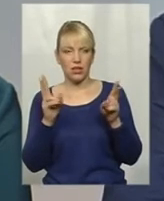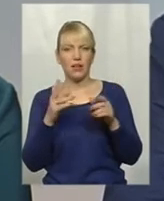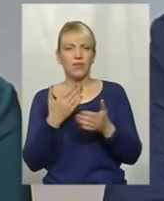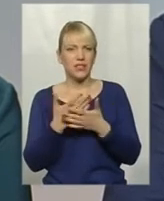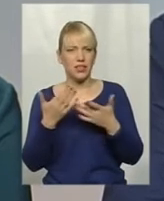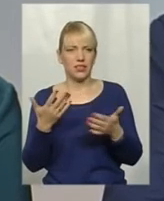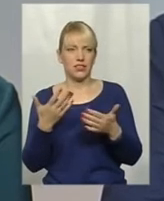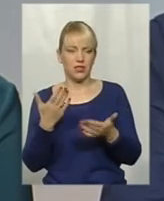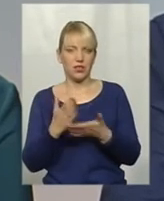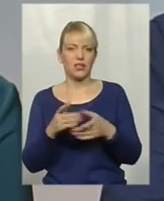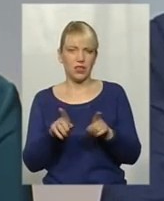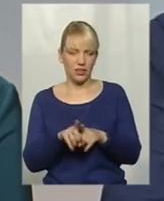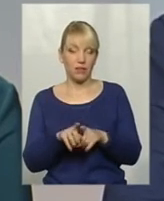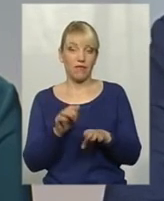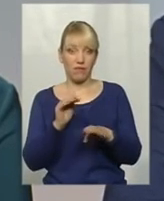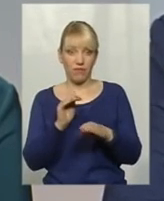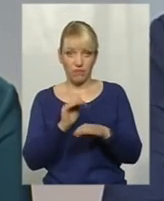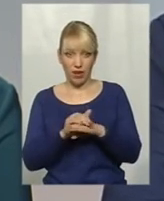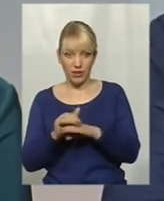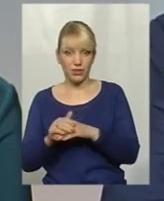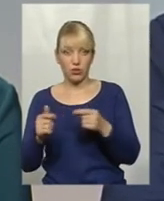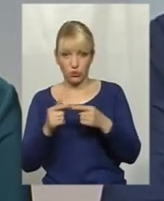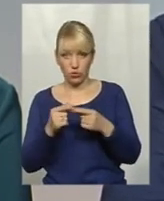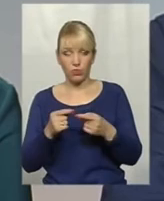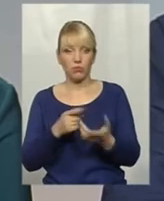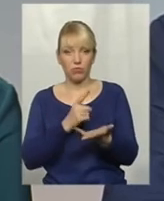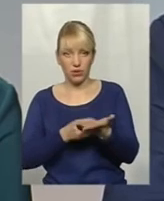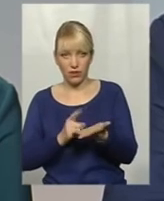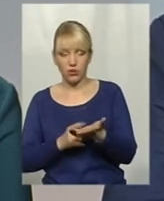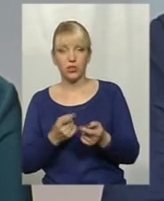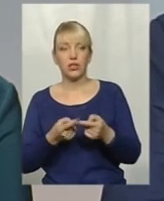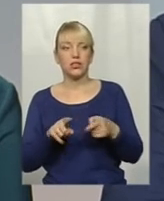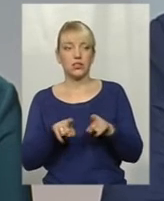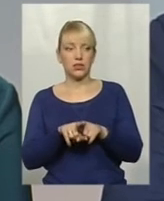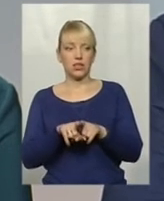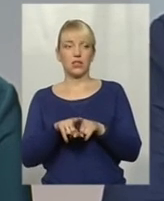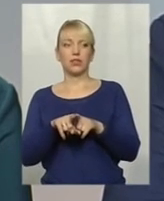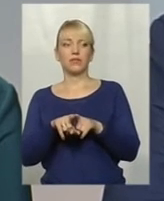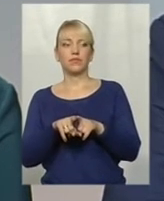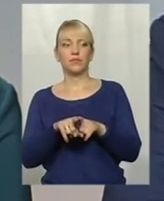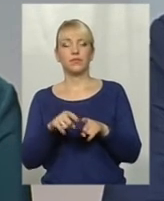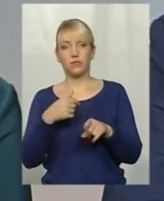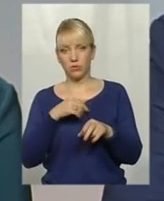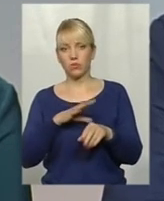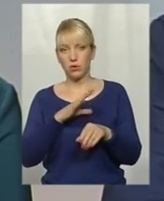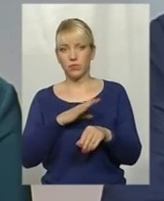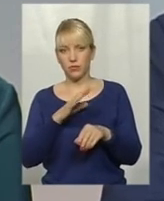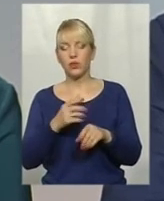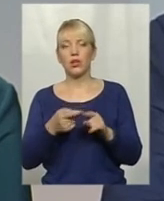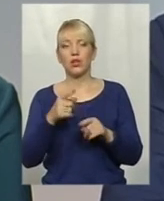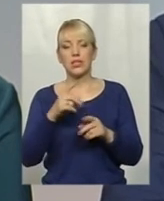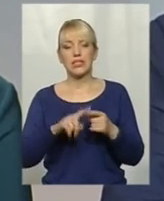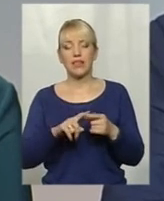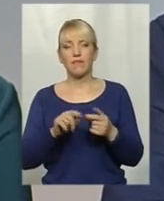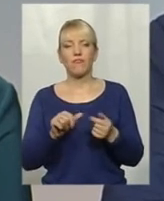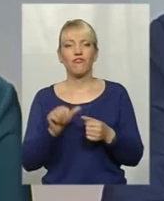характеру, якщо дійсно ці факти підтверджуються, звичайно, такий адвокат змінюється. Це в нас таке було також неодноразово, але це швидше